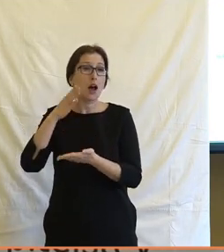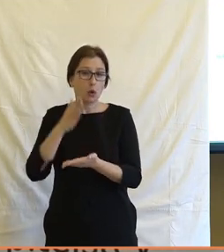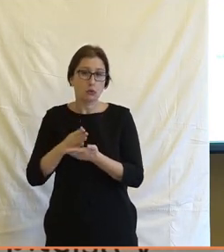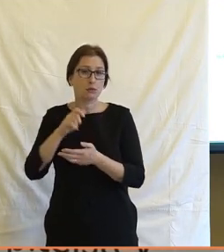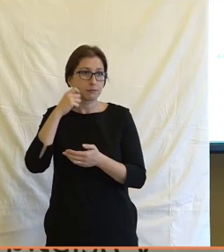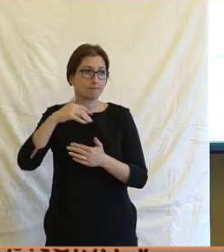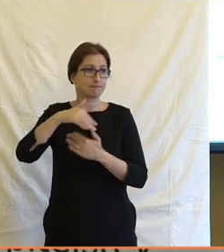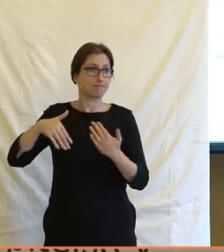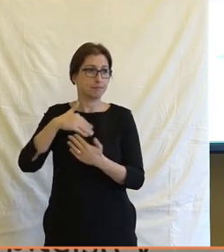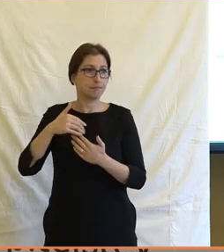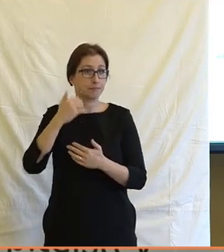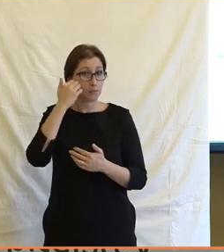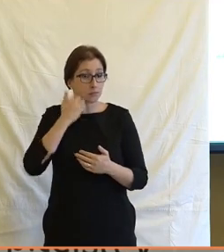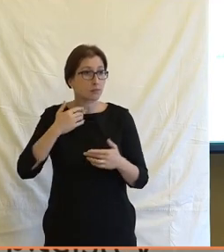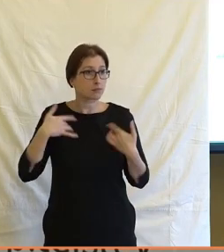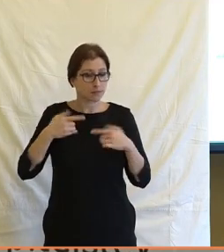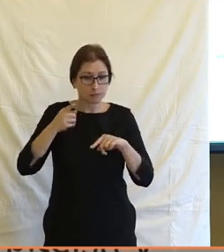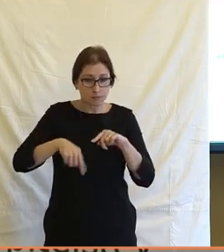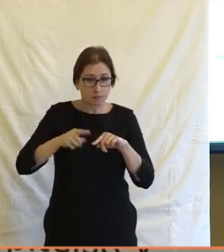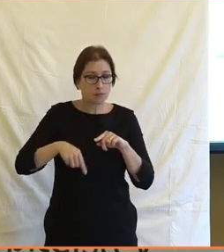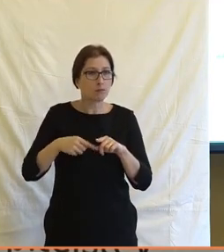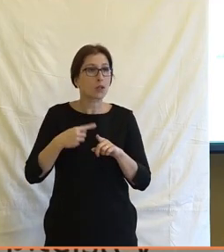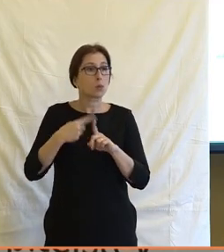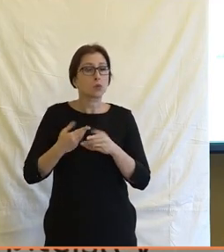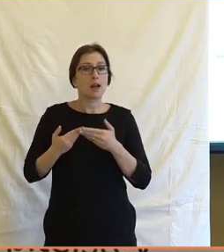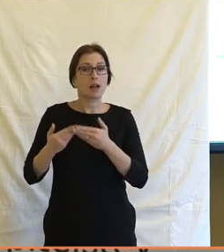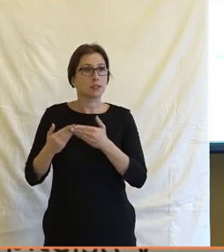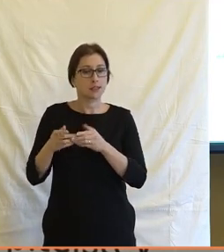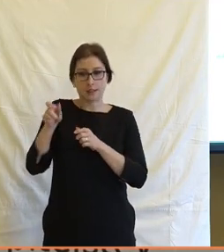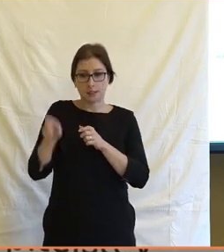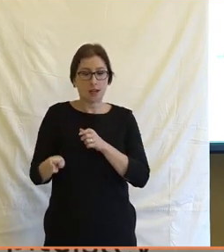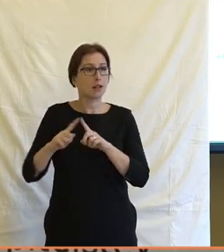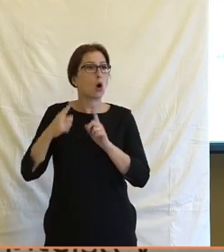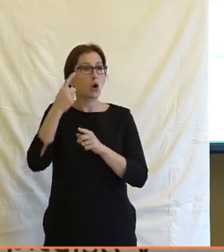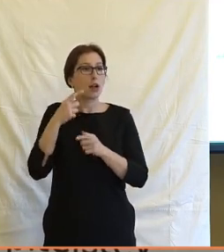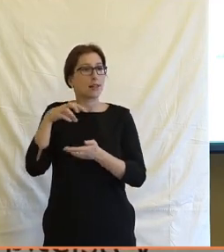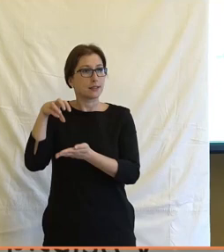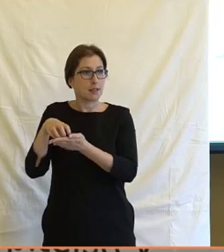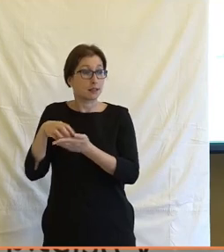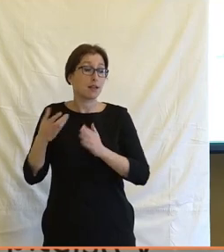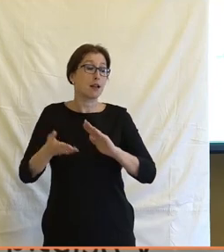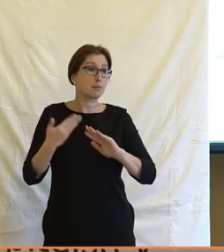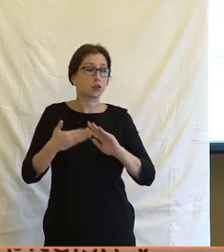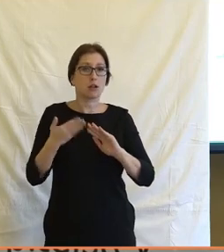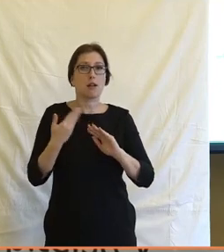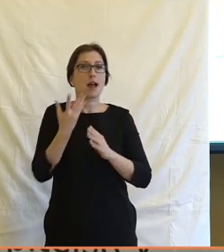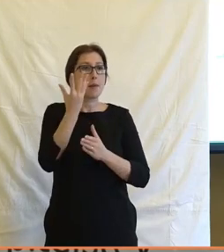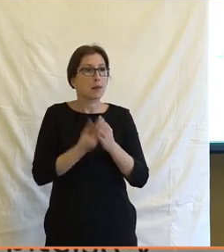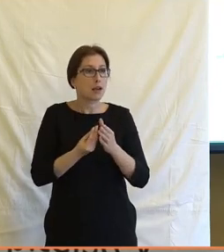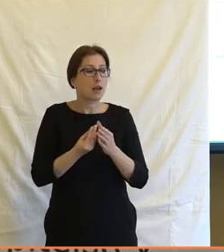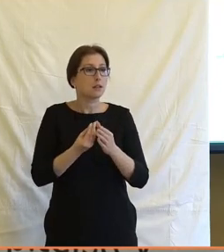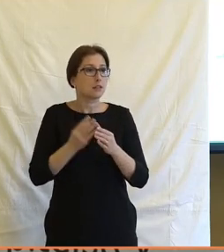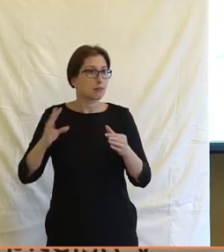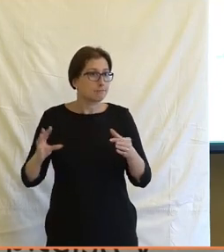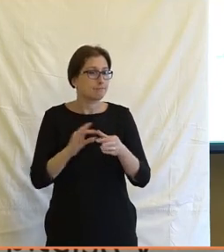bývá kombinace toho člověka, který nějaké to postižení má a třeba jeho asistenta nebo té organizace. Takže třeba zase další aplikace, která